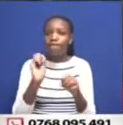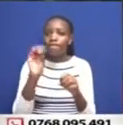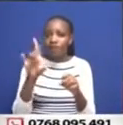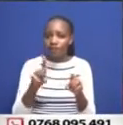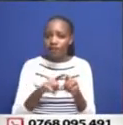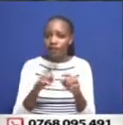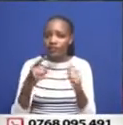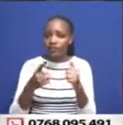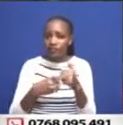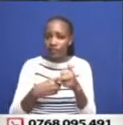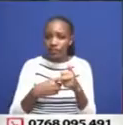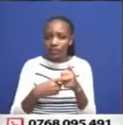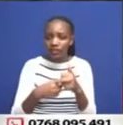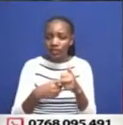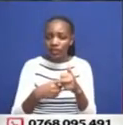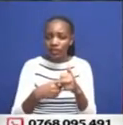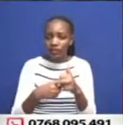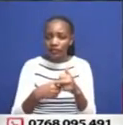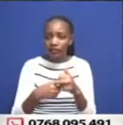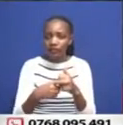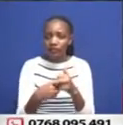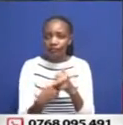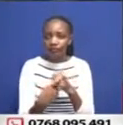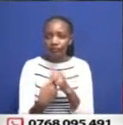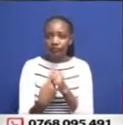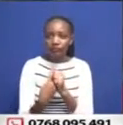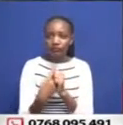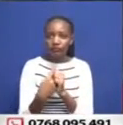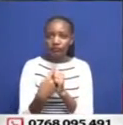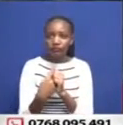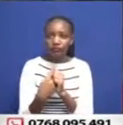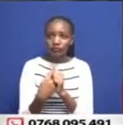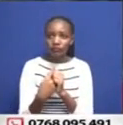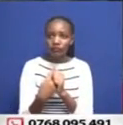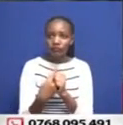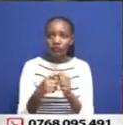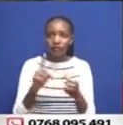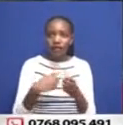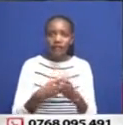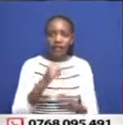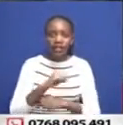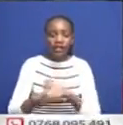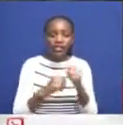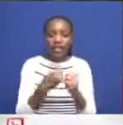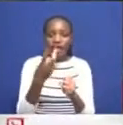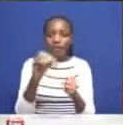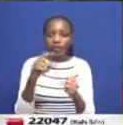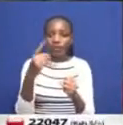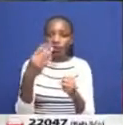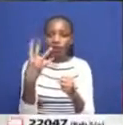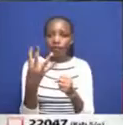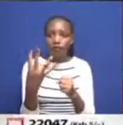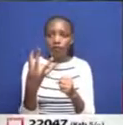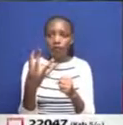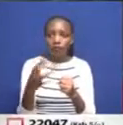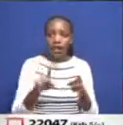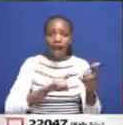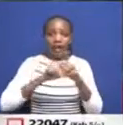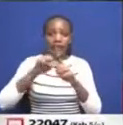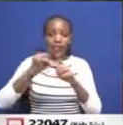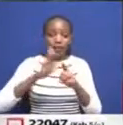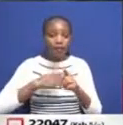2004, 2005, 2006. Imekuwa Singapore pia kwa festival. Na mwaka 2014 safari yangu ya mwisho nilikuwa